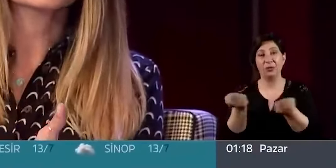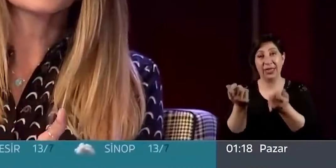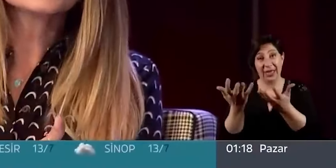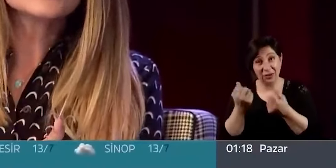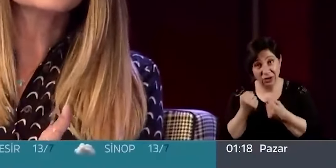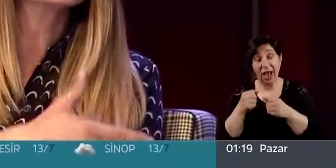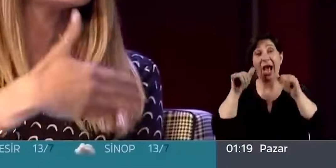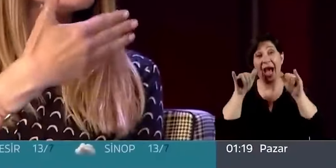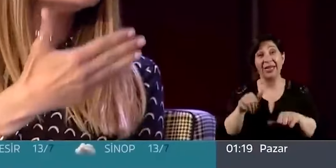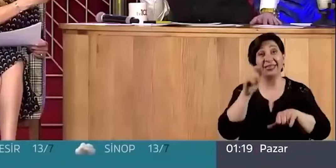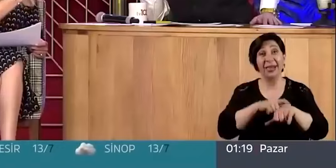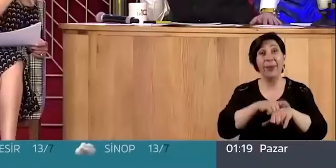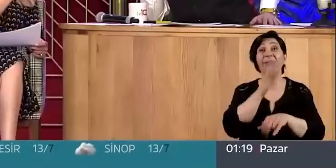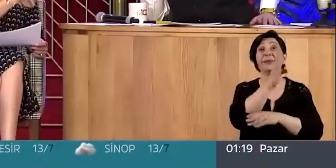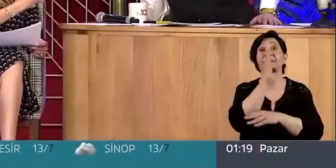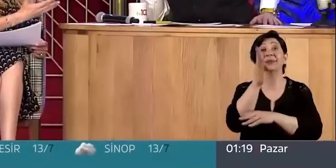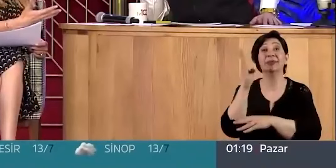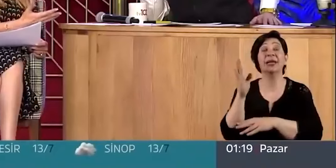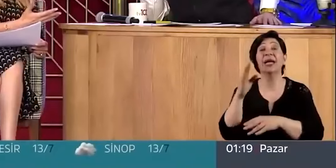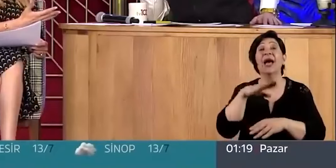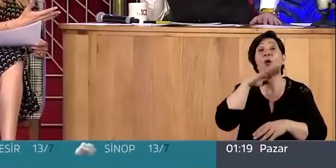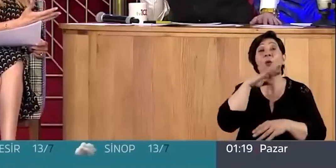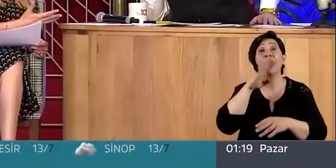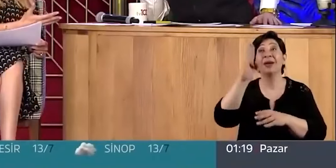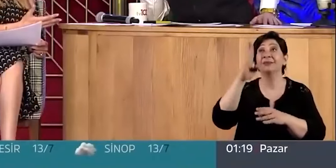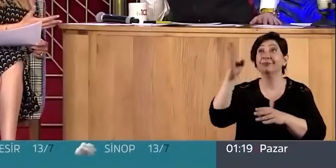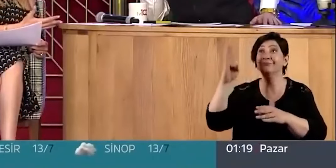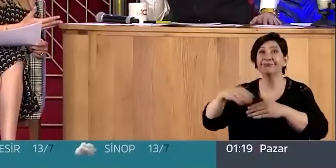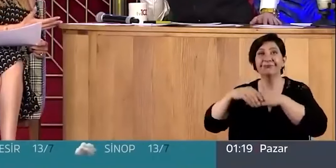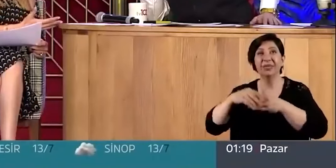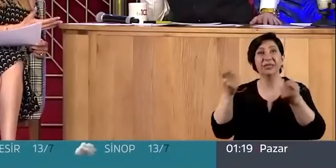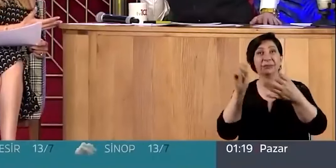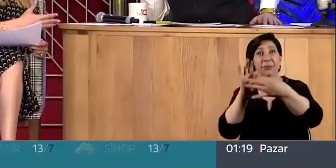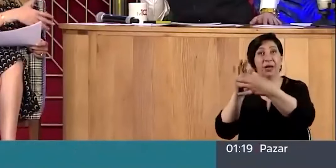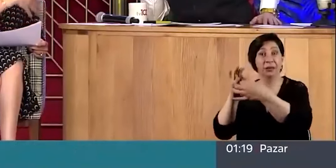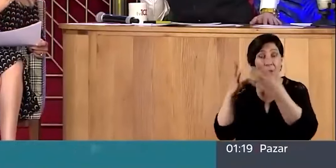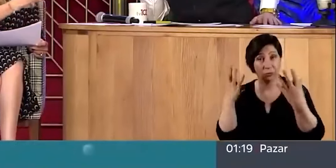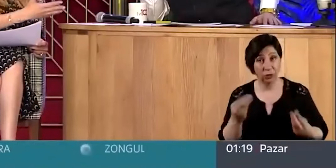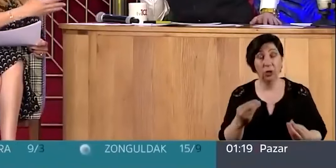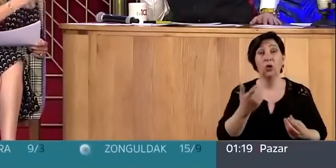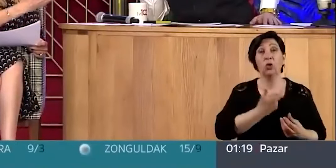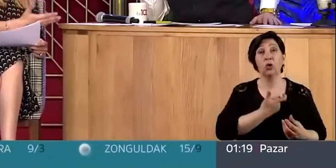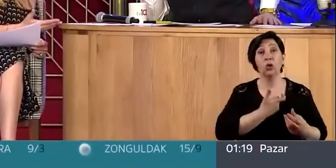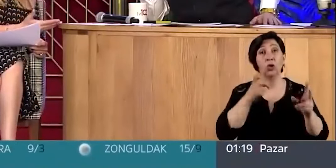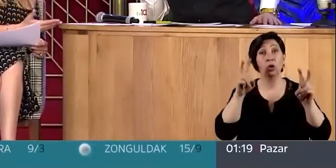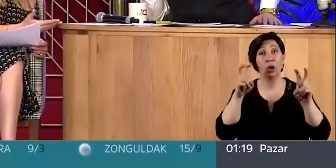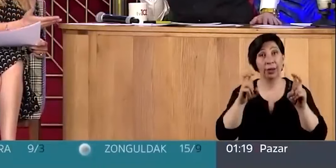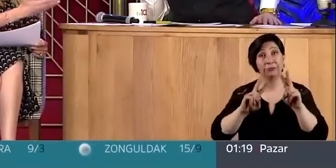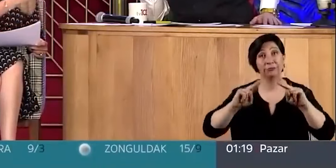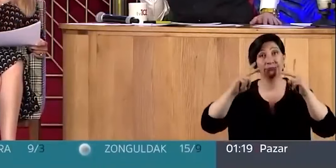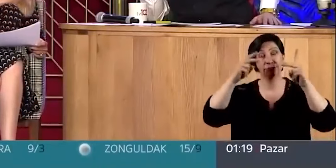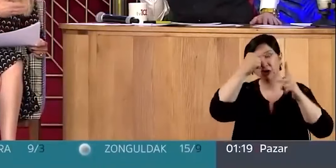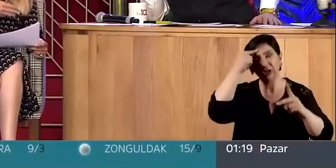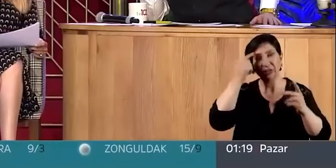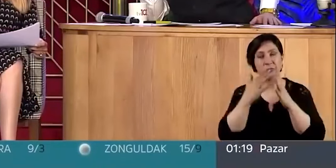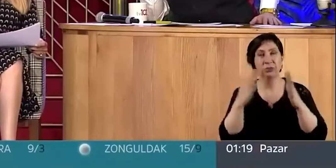işlerden alacak. Aynı zamanda seyahatler, yabancı insanlarla yapılacak olan önemli iş bağlantıları, hukuki konular bu alandan yana çok